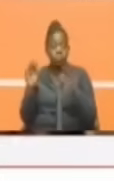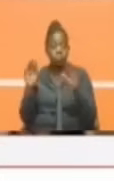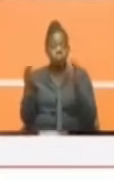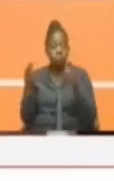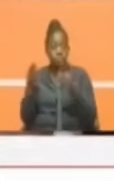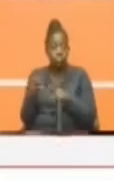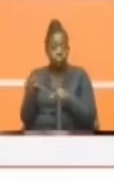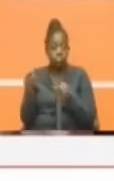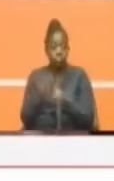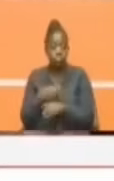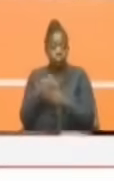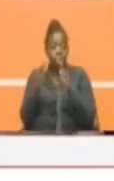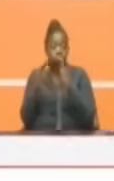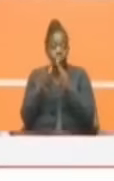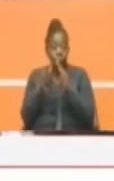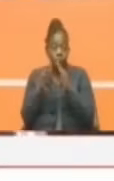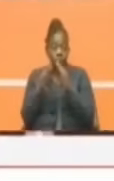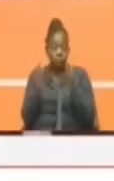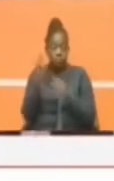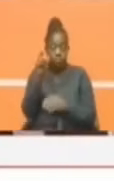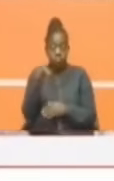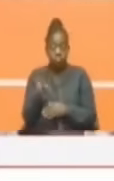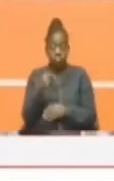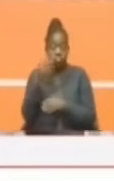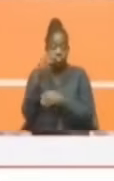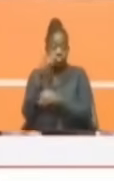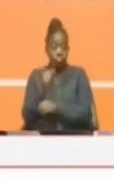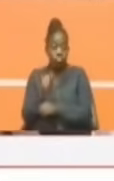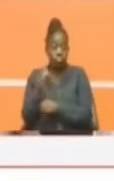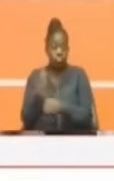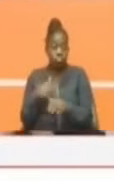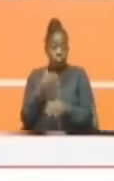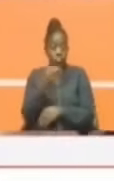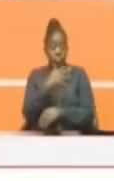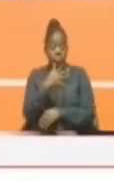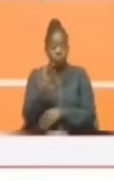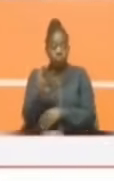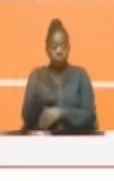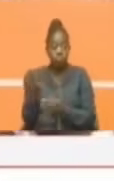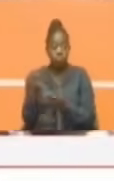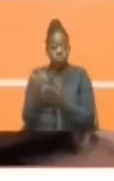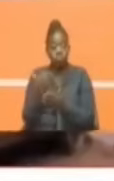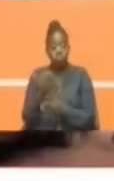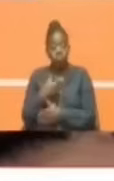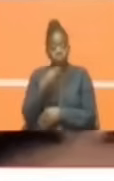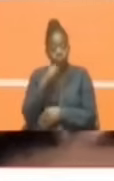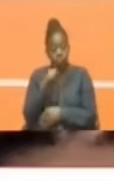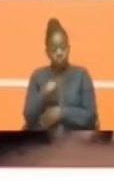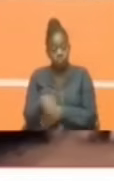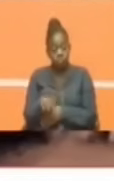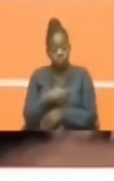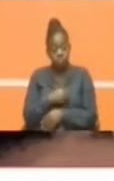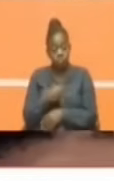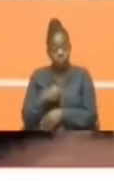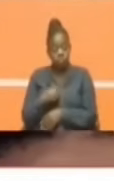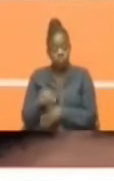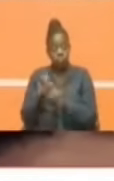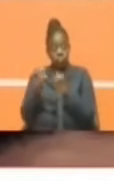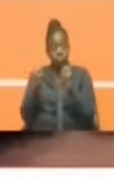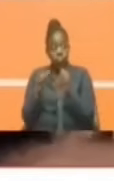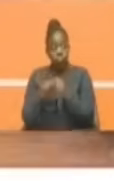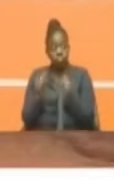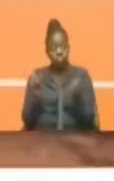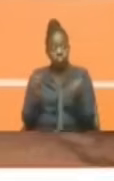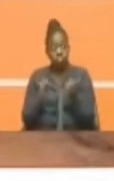ngate kivudde wakawe nnyini ku muntu gwe nesiga gwentu alanga nambe mu wakwasina tata sina ma wabula bayo kira galali ko mfufu yavona